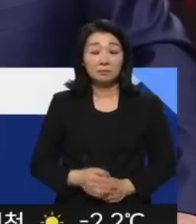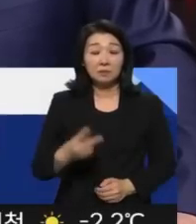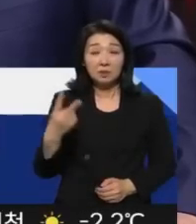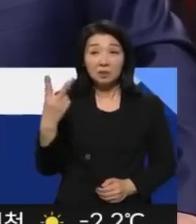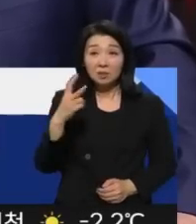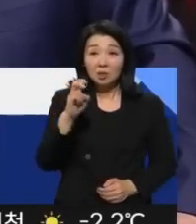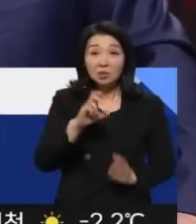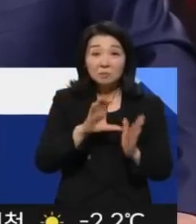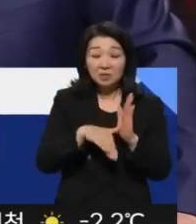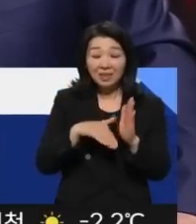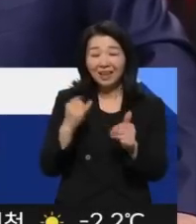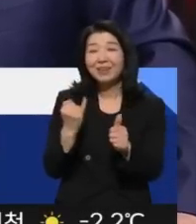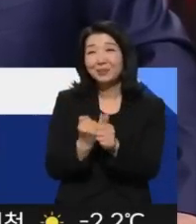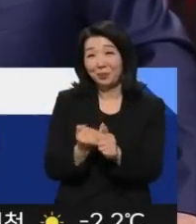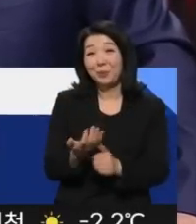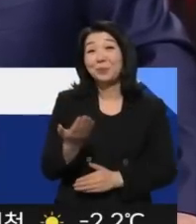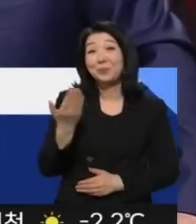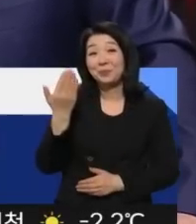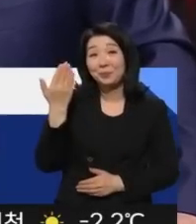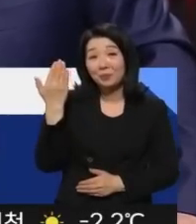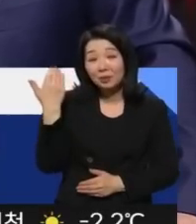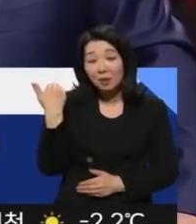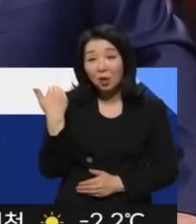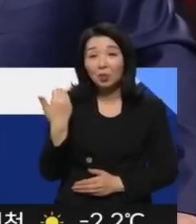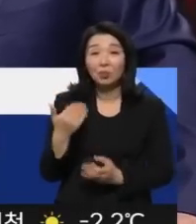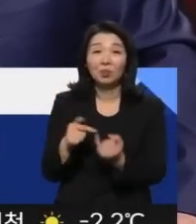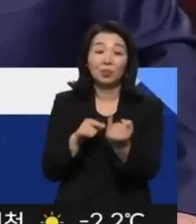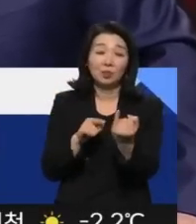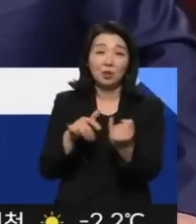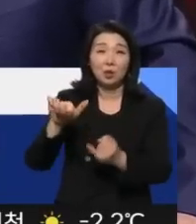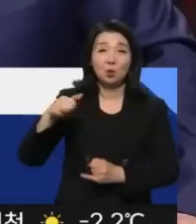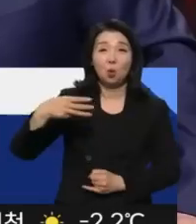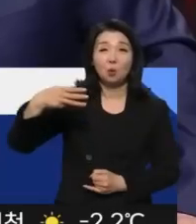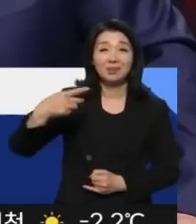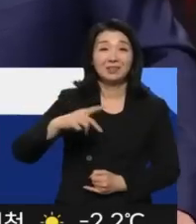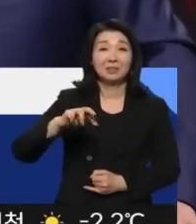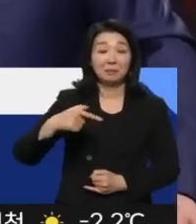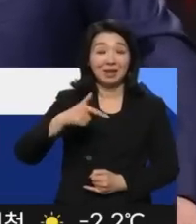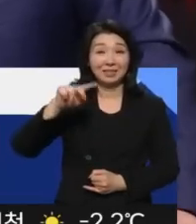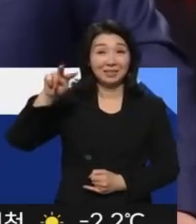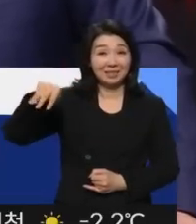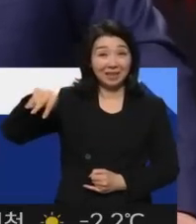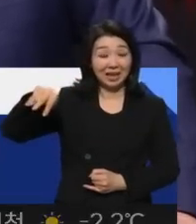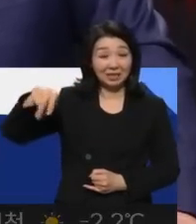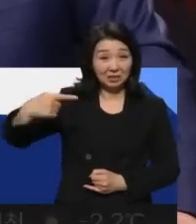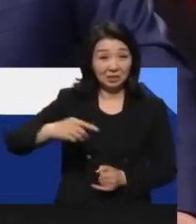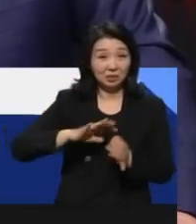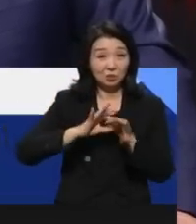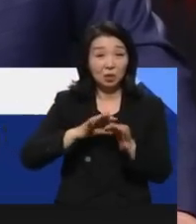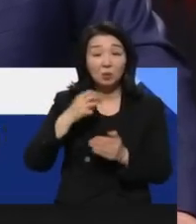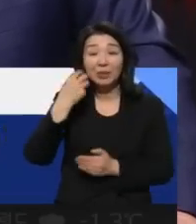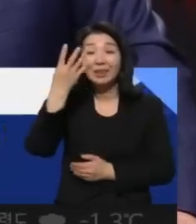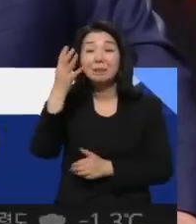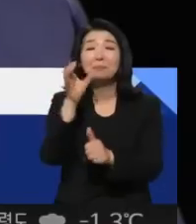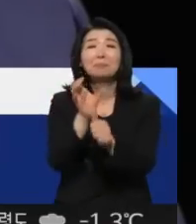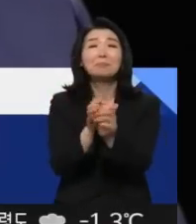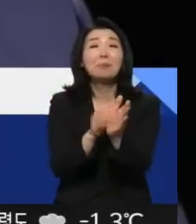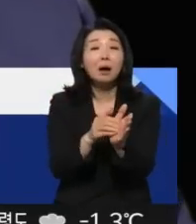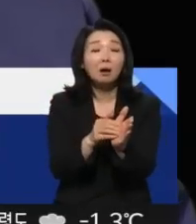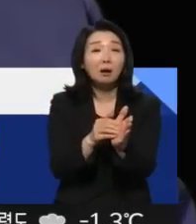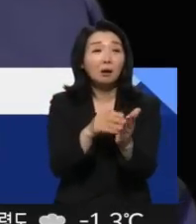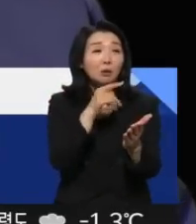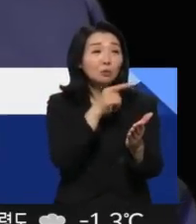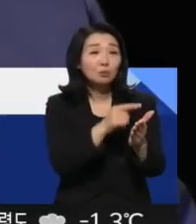2010년에 제가 결혼하기 전에 이 양반이 골드만삭스 출신이라고 해서 한 네 달 정도 맡겼는데